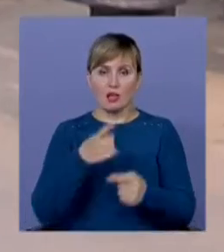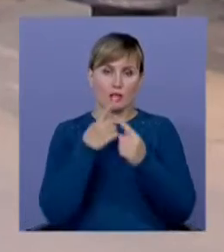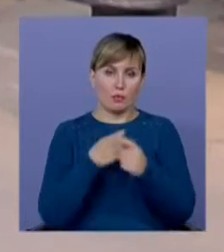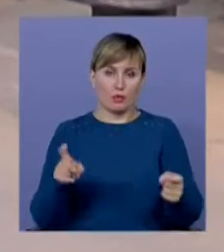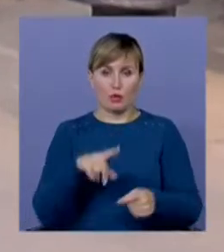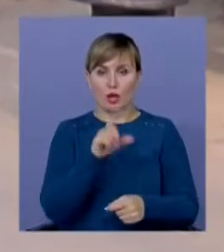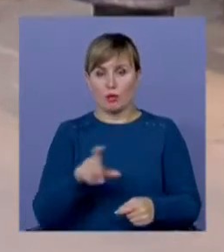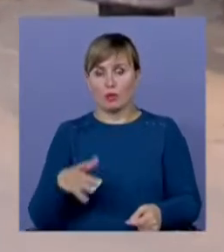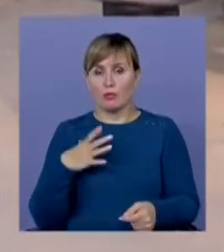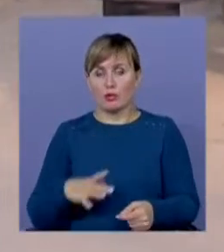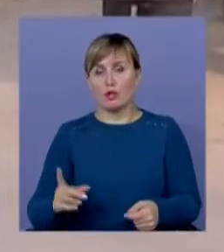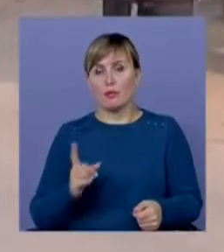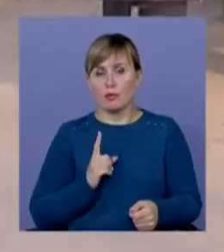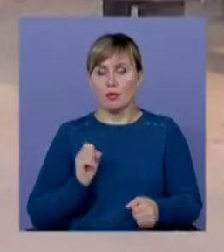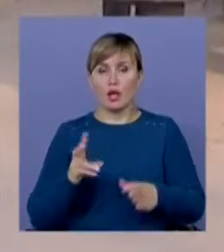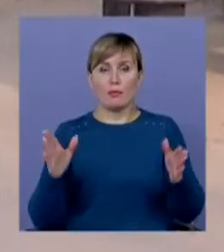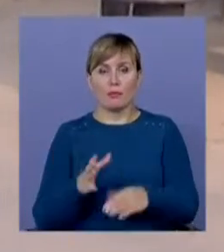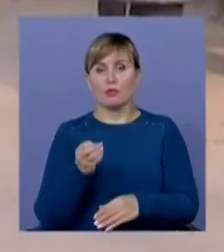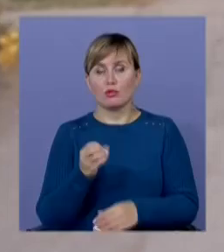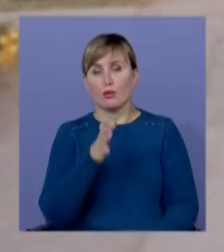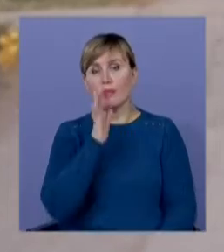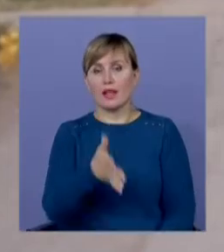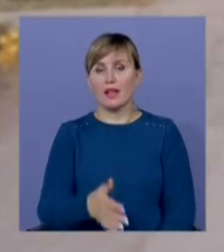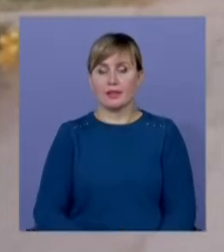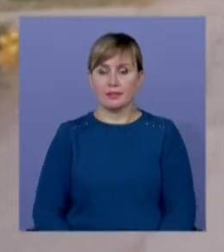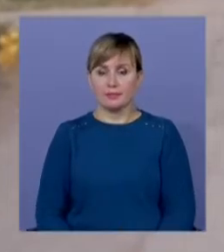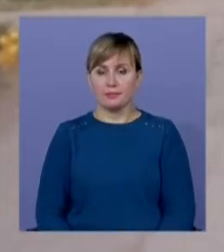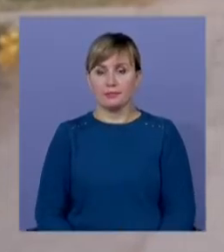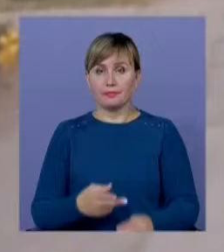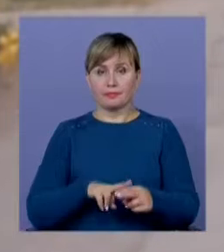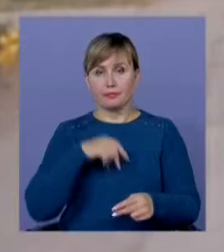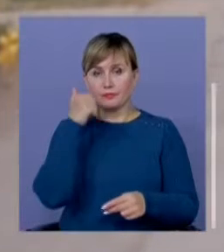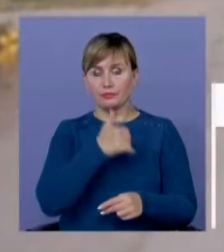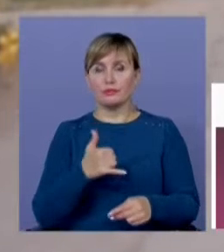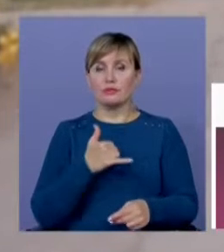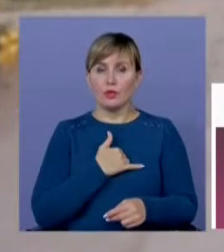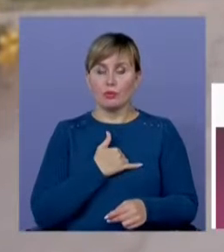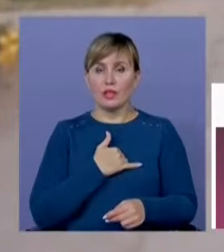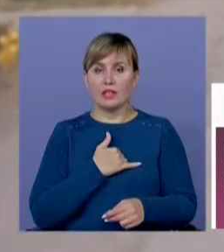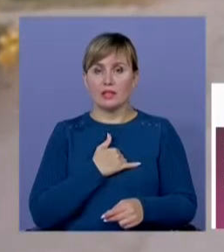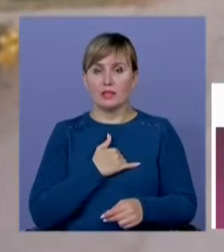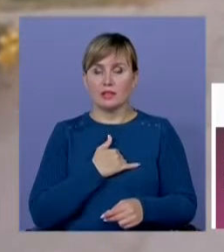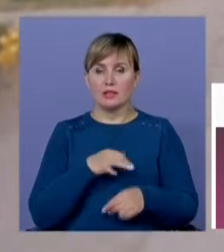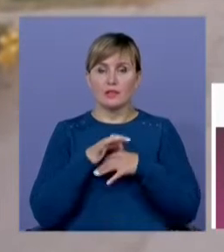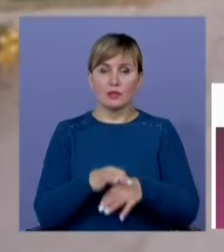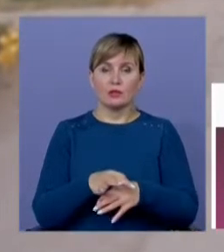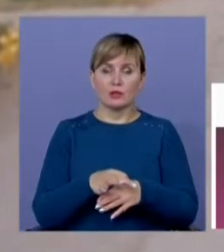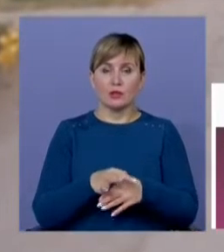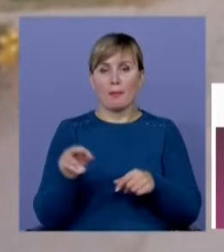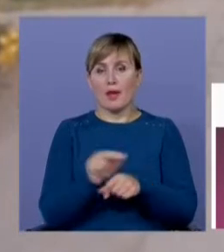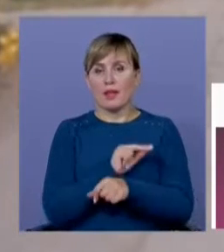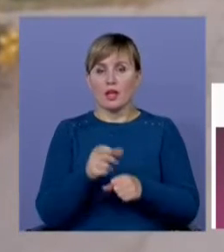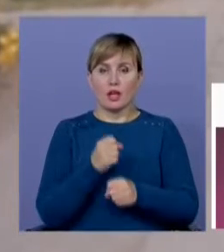что людям придется подождать как минимум еще лет 5. На текущий год так-то у нас ведутся строительно-монтажные